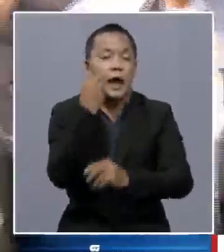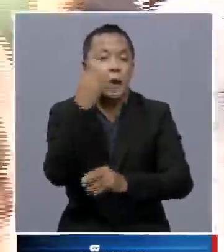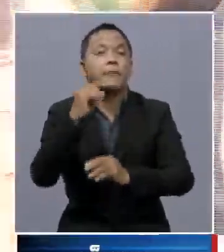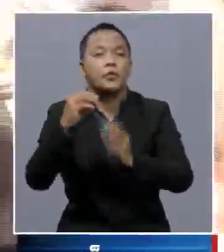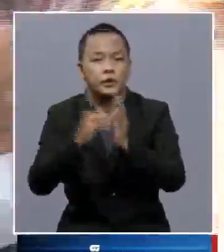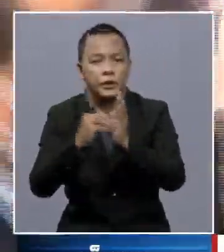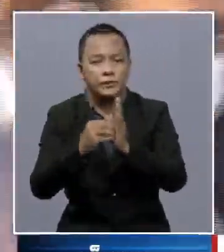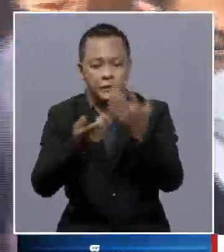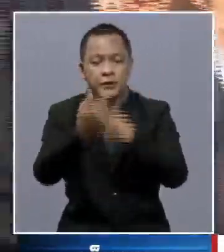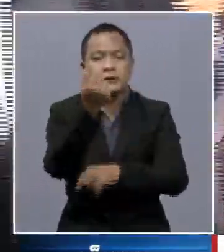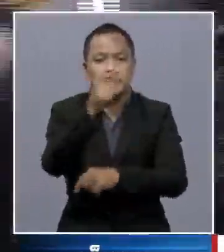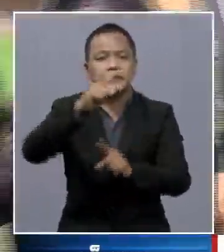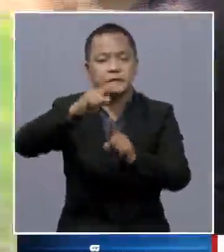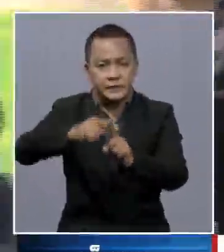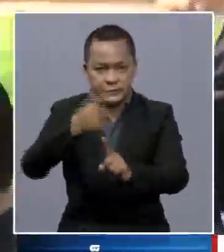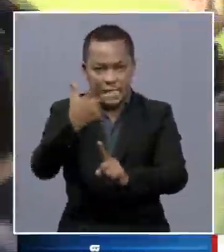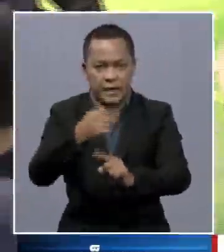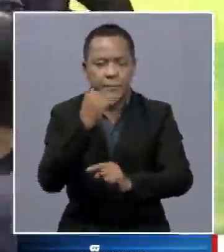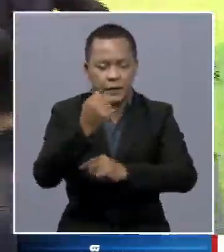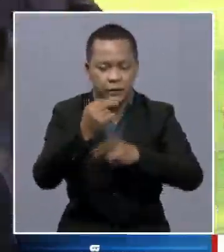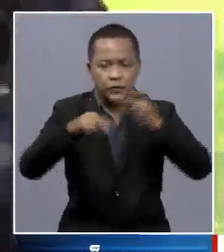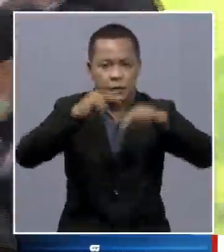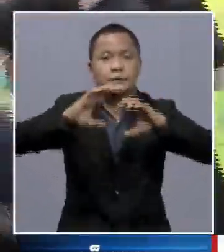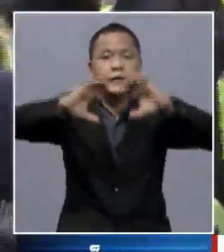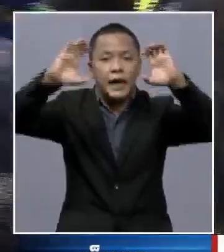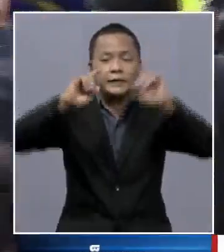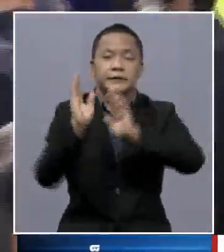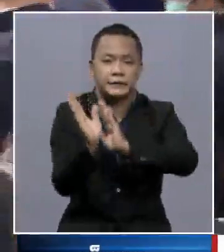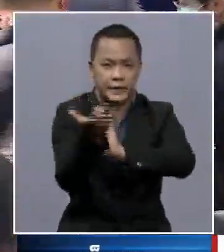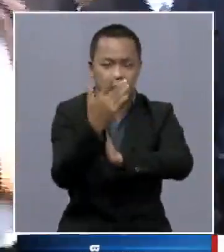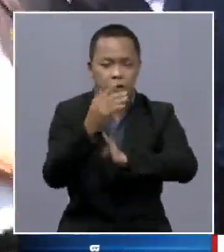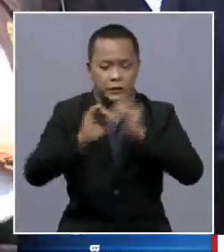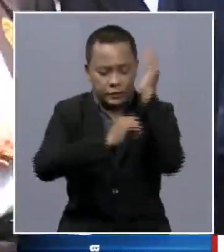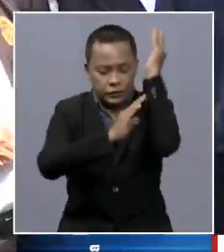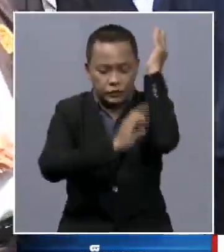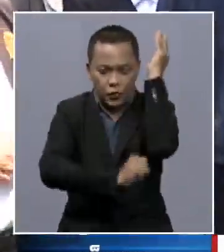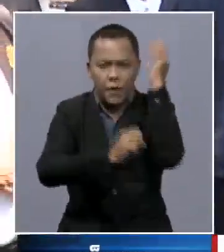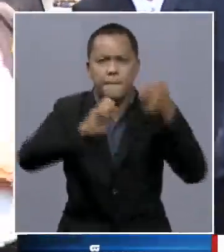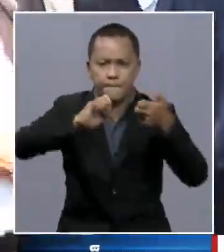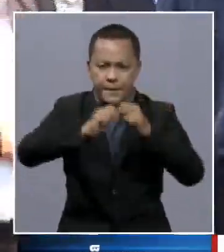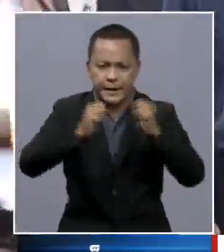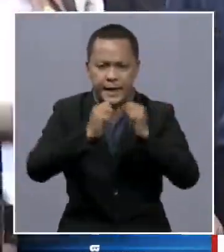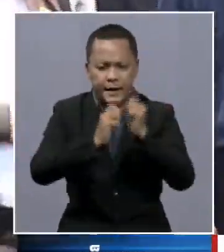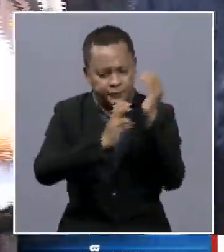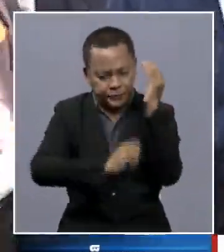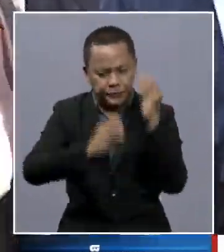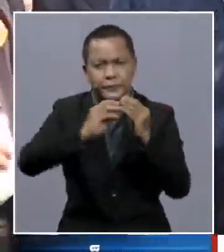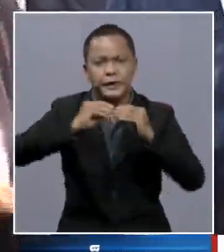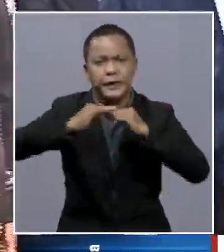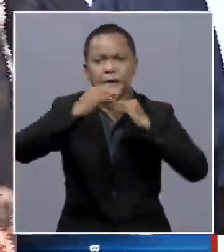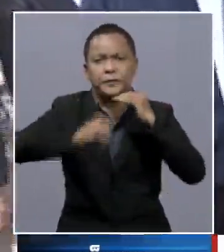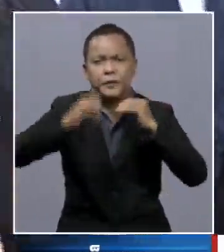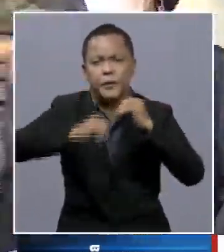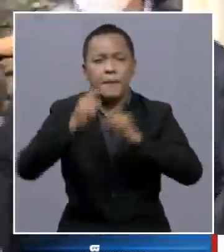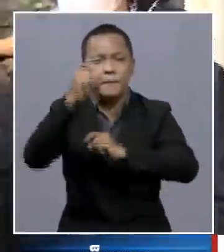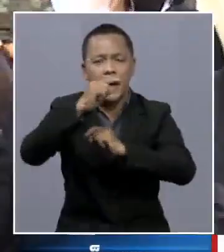ครส่ 11 มีนาคมครั จะไปตดรชการในชวงเช้าที่สงขาดูปัญหาการกัดเศรอพืนที่ชายทะเล ส่วช